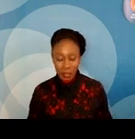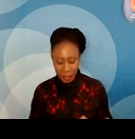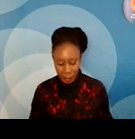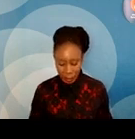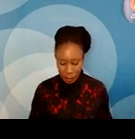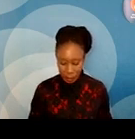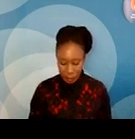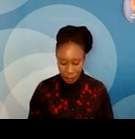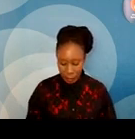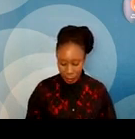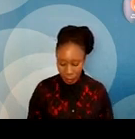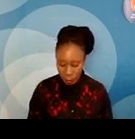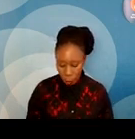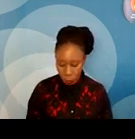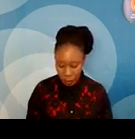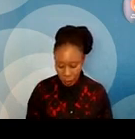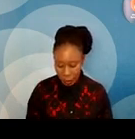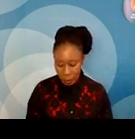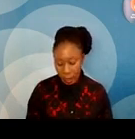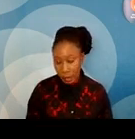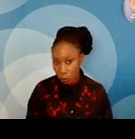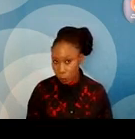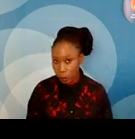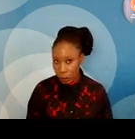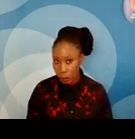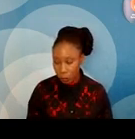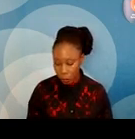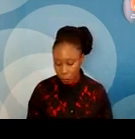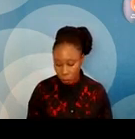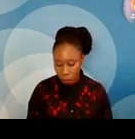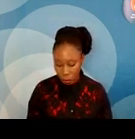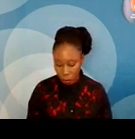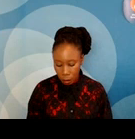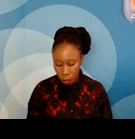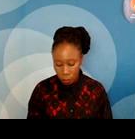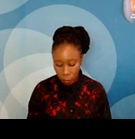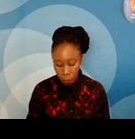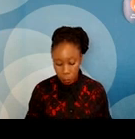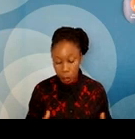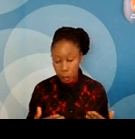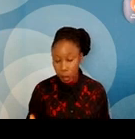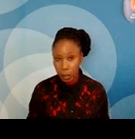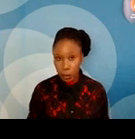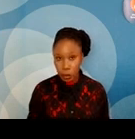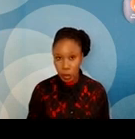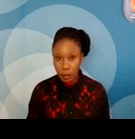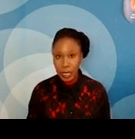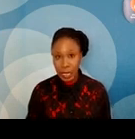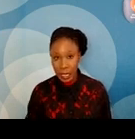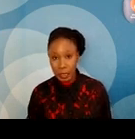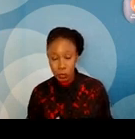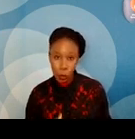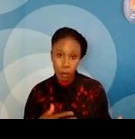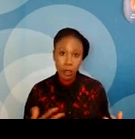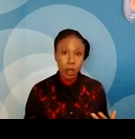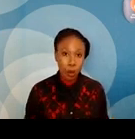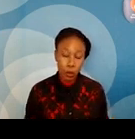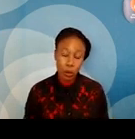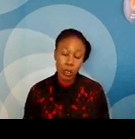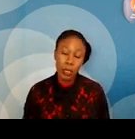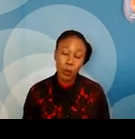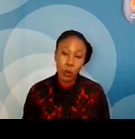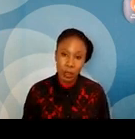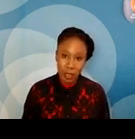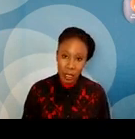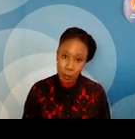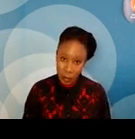som man behöver direkt kompenseras i anslutning till förekomsten för att möjliggöra just att äldre får